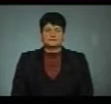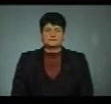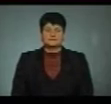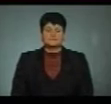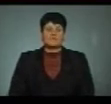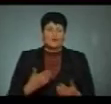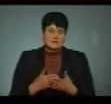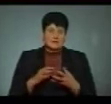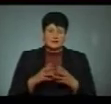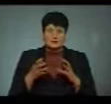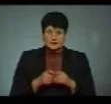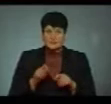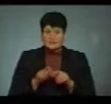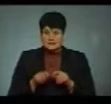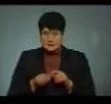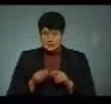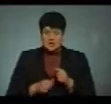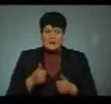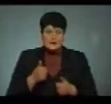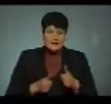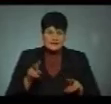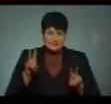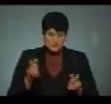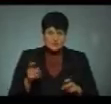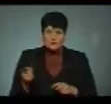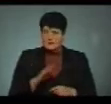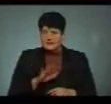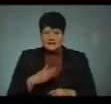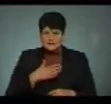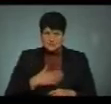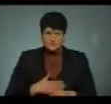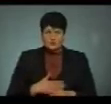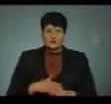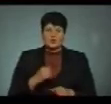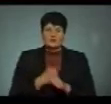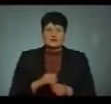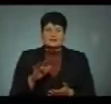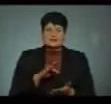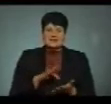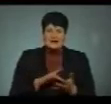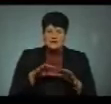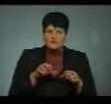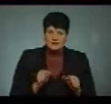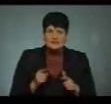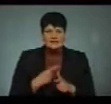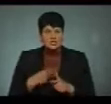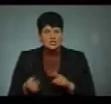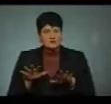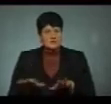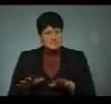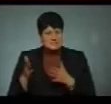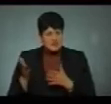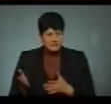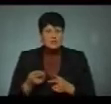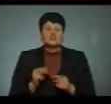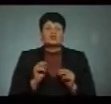Отже, за результатами дослідження рейтингу, тернополяни швидше не задоволені роботою центральної влади, ніж місцевої. На ваш погляд, з